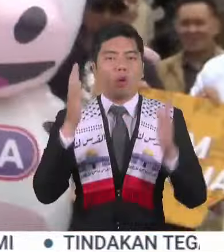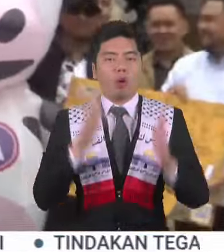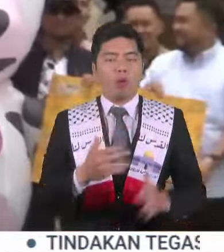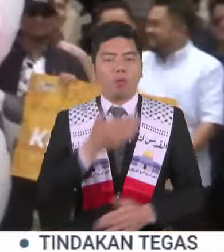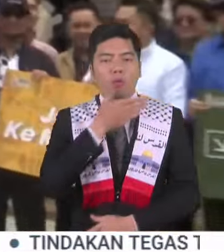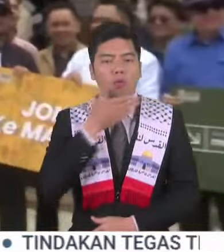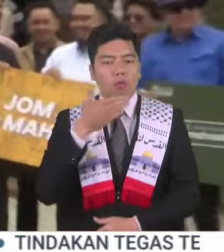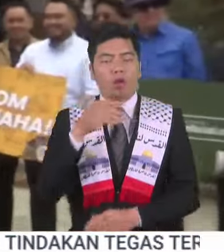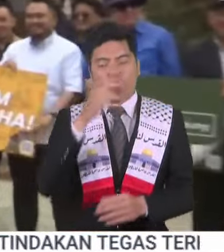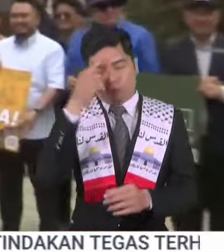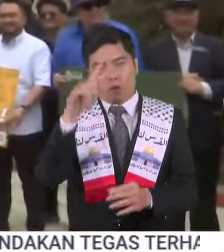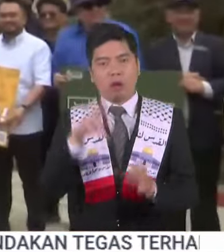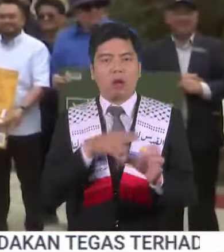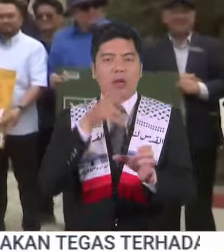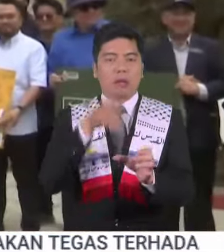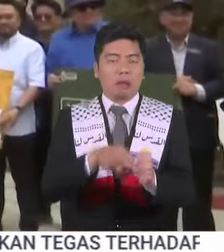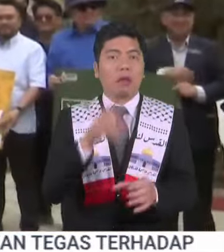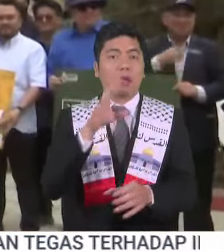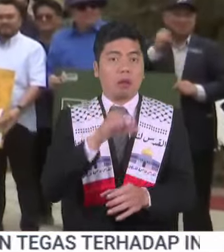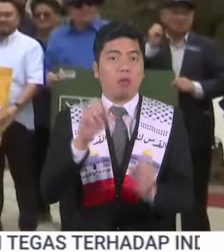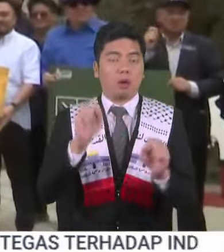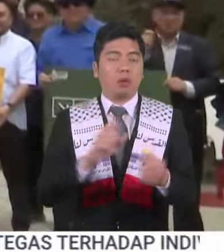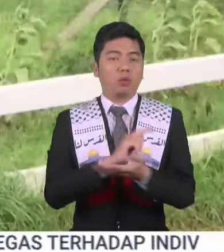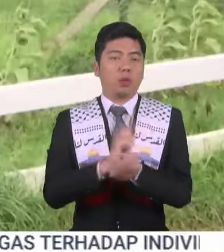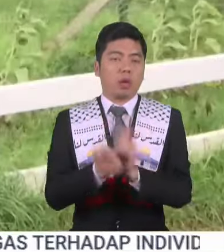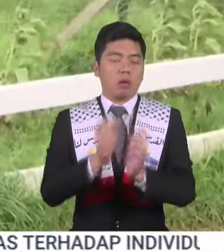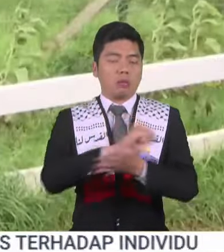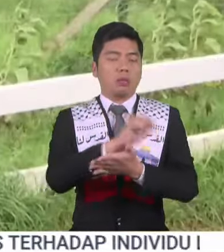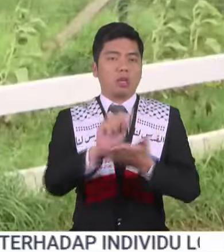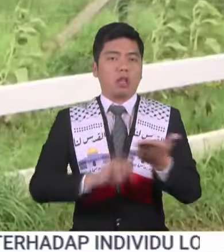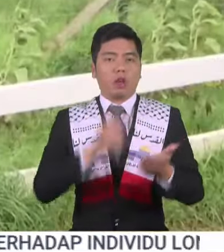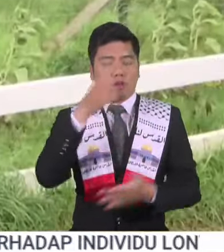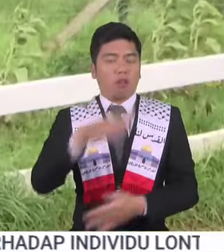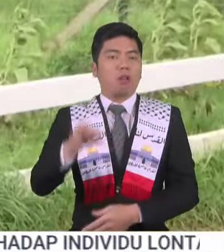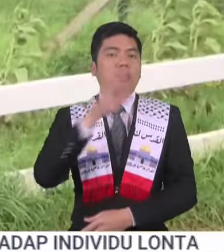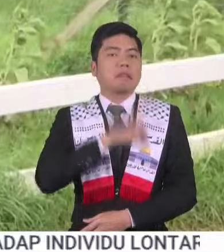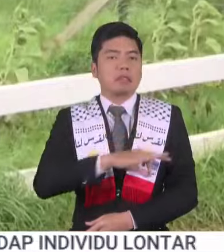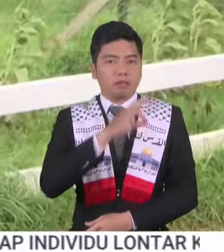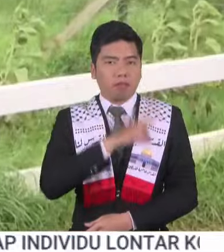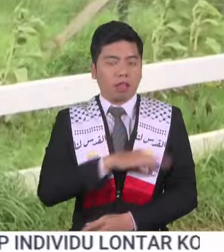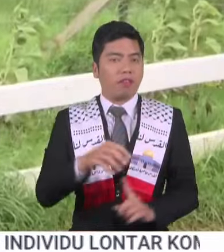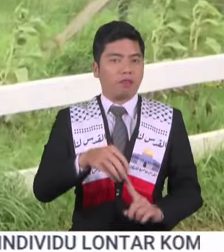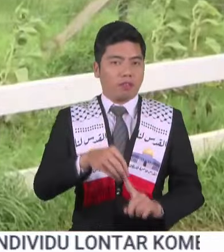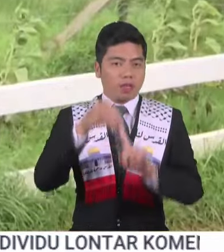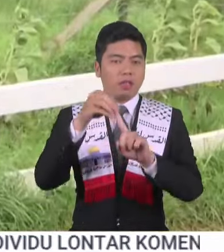serta sekaligus menjadikan sektor ini sebagai sumber pendapatan utama.